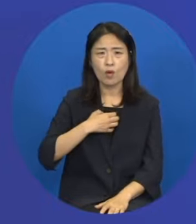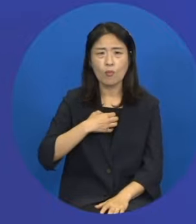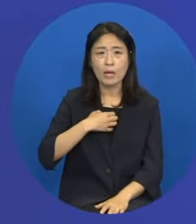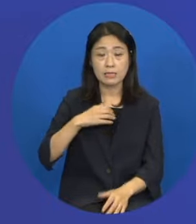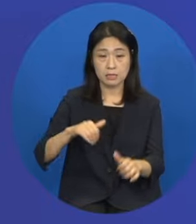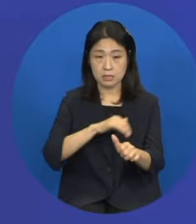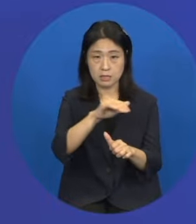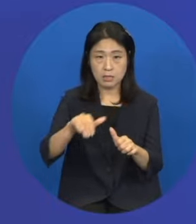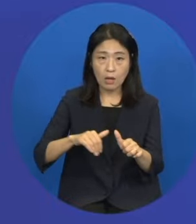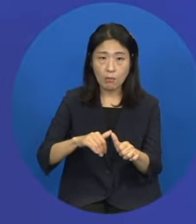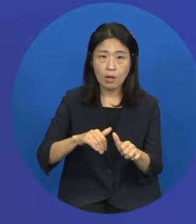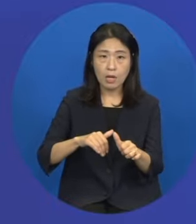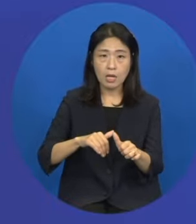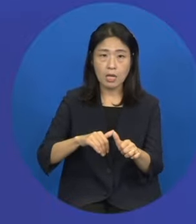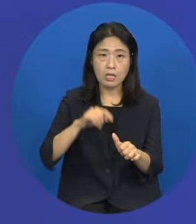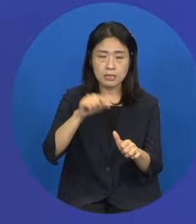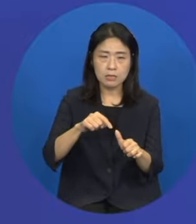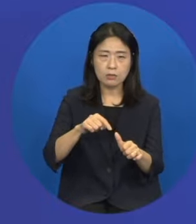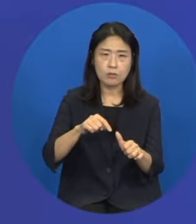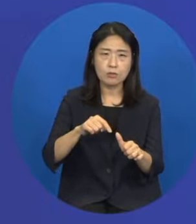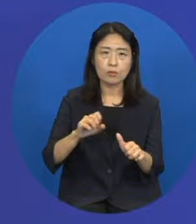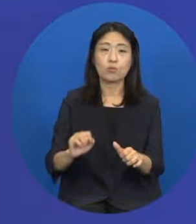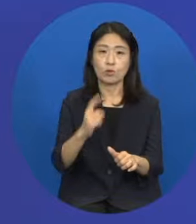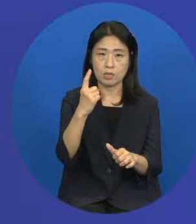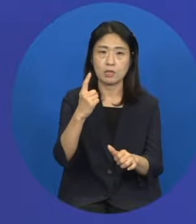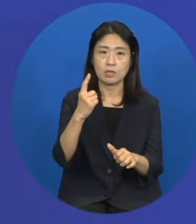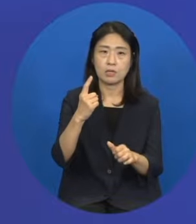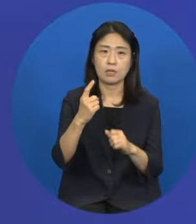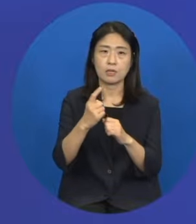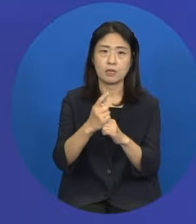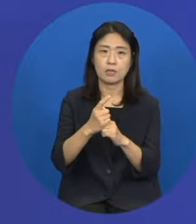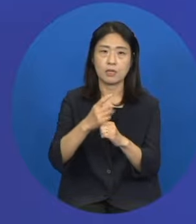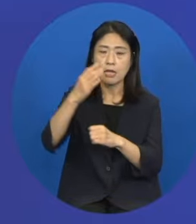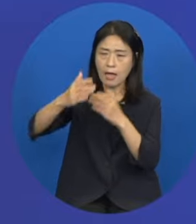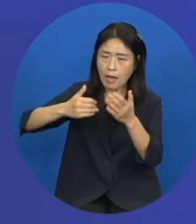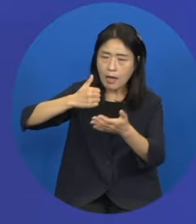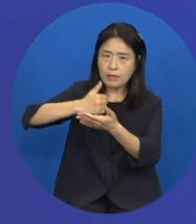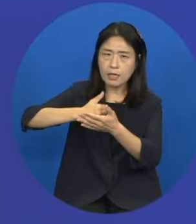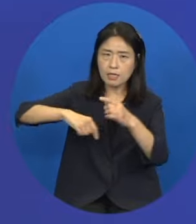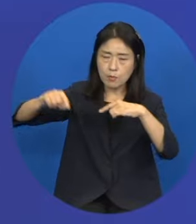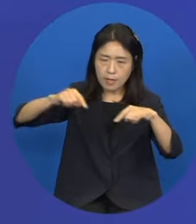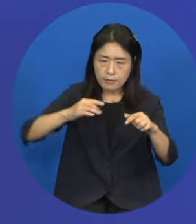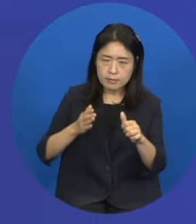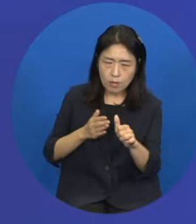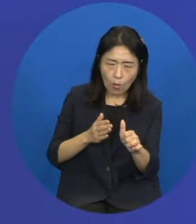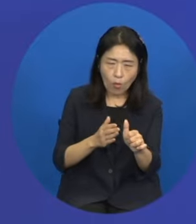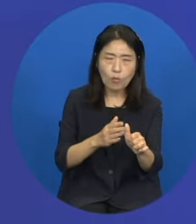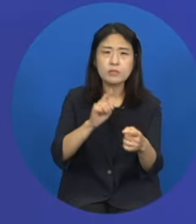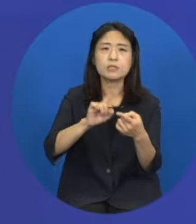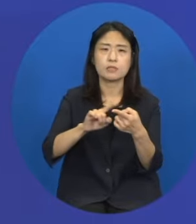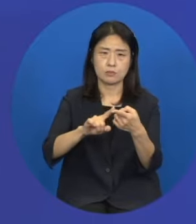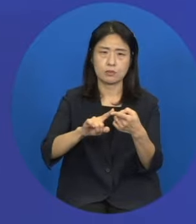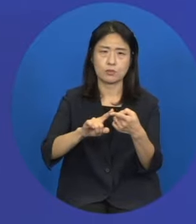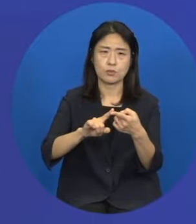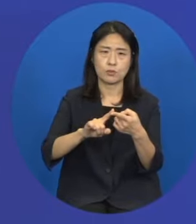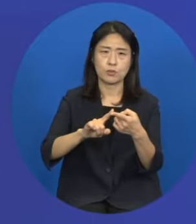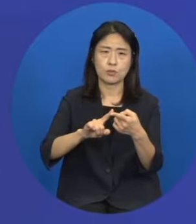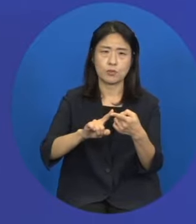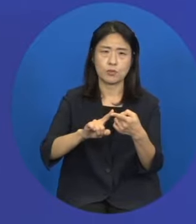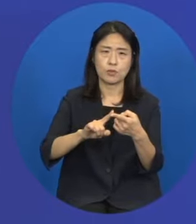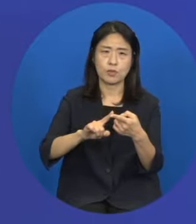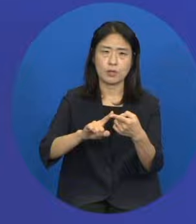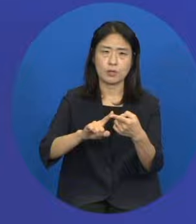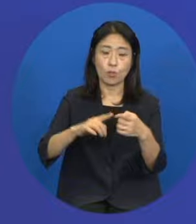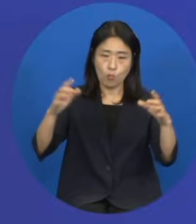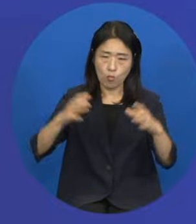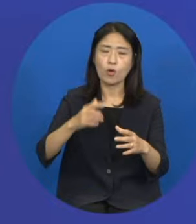하나님은 교회들이 연합하고 기도하고 하나님의 주권적인 개입을 위해서 그렇게 간절히 구하였던 때였다는